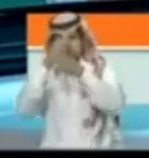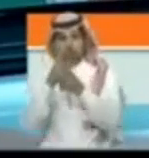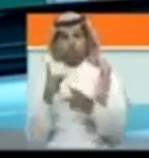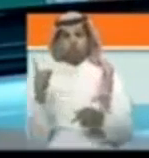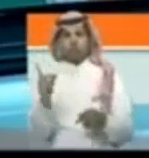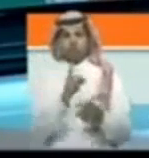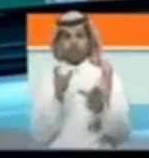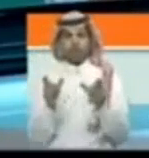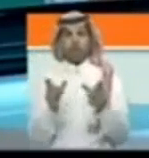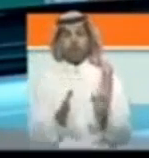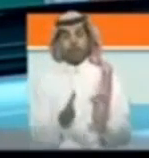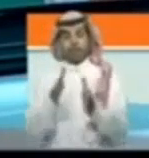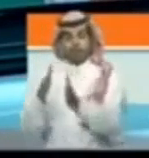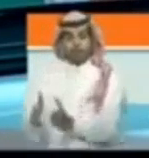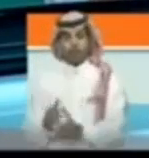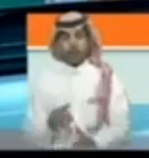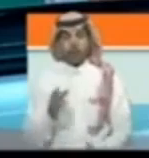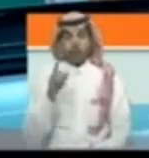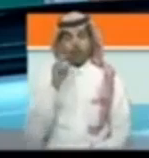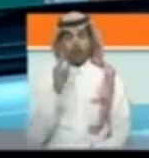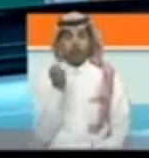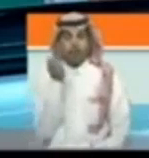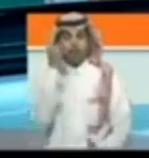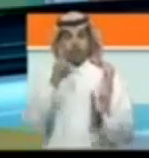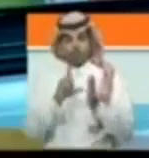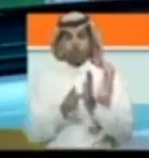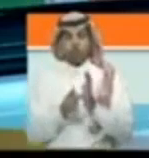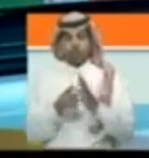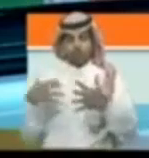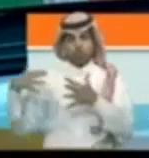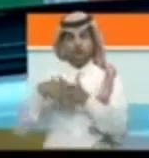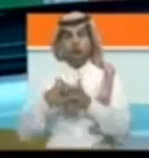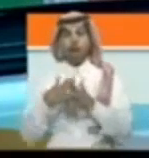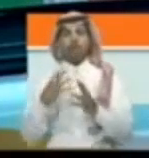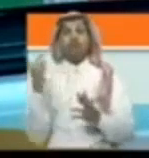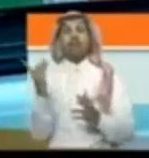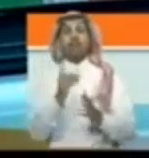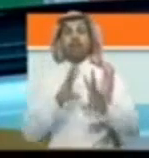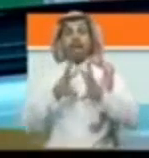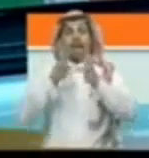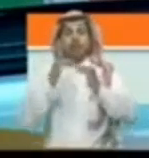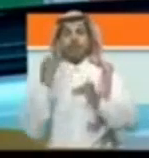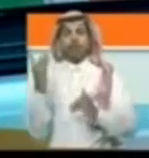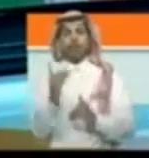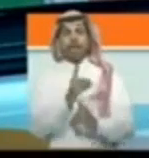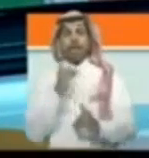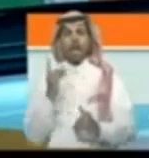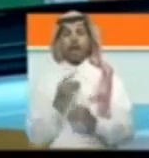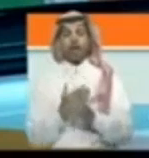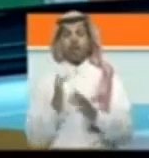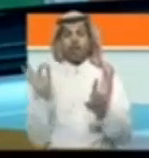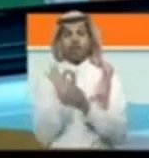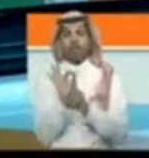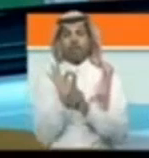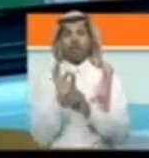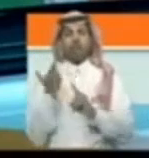مباشرة مهامهما. ومن شأن هذا المشروع المساهمة في التنمية البيئية والنهوض بهذا القطاع بهدف